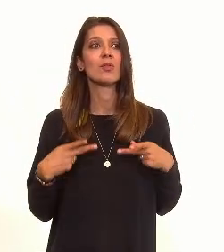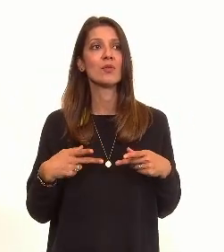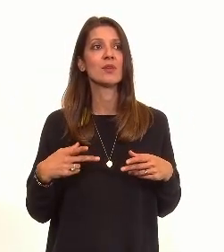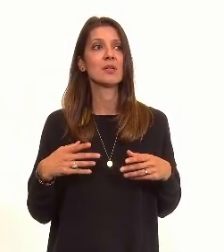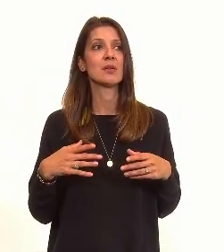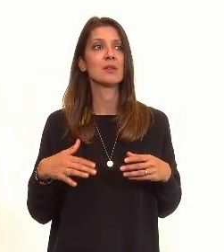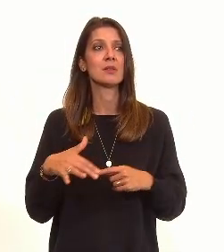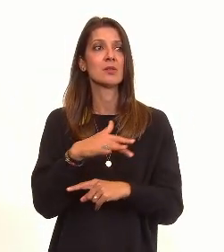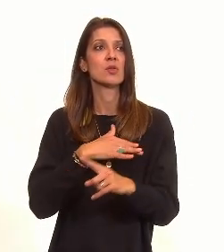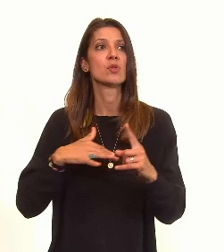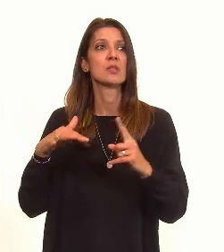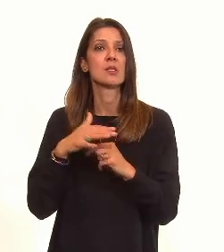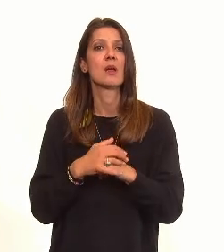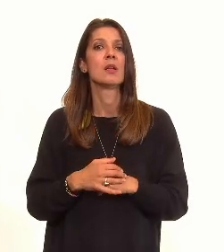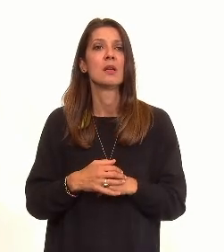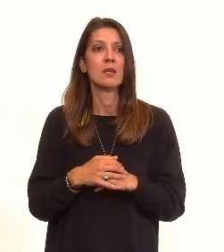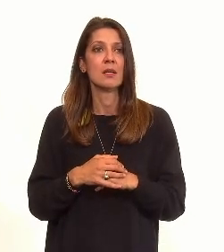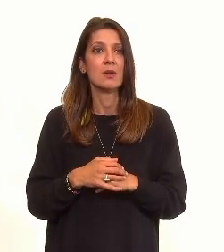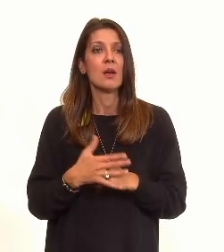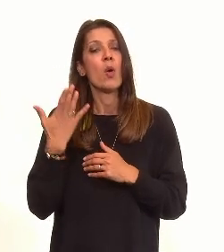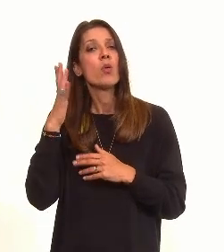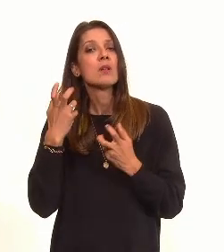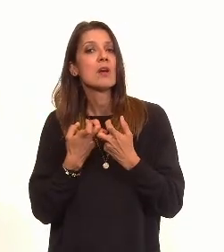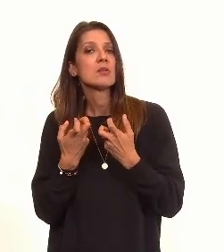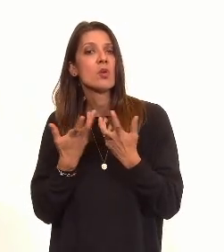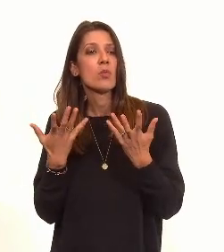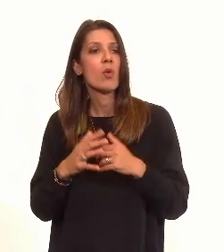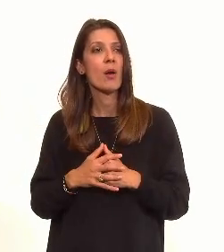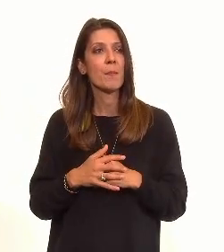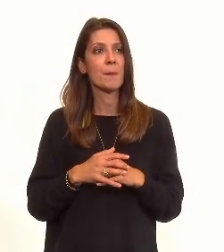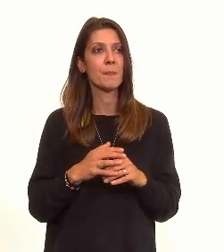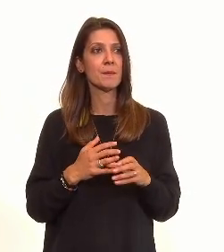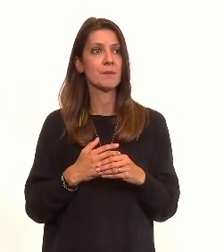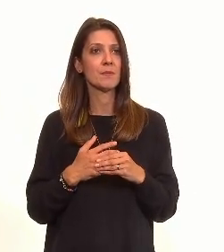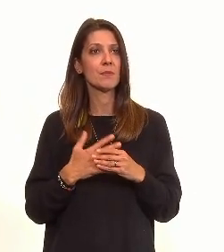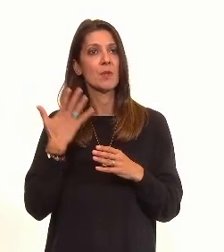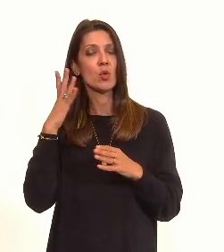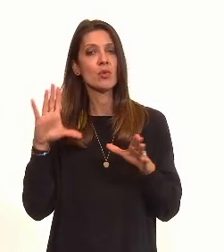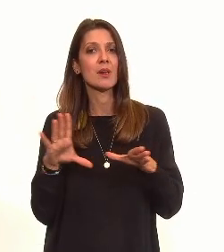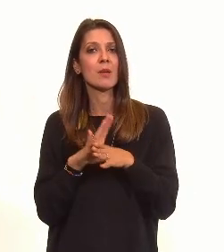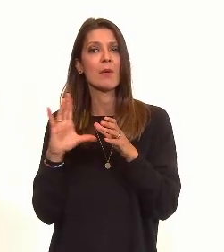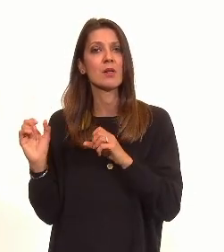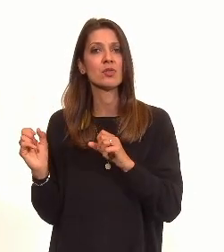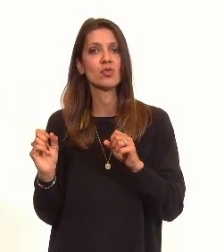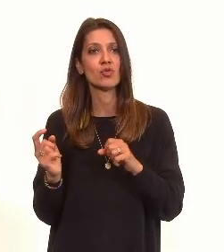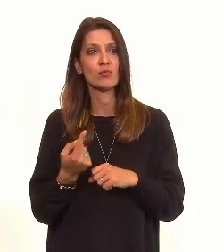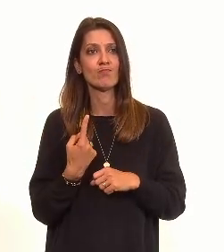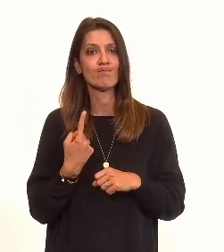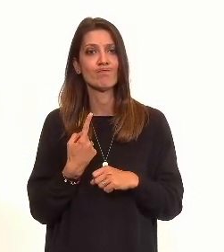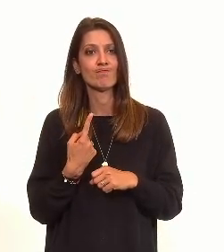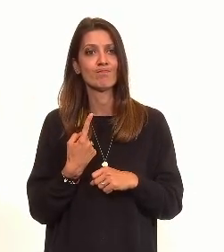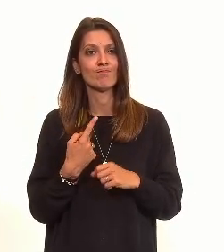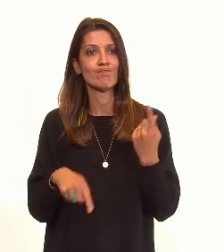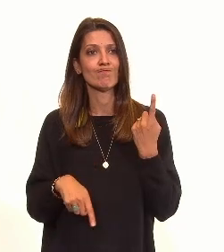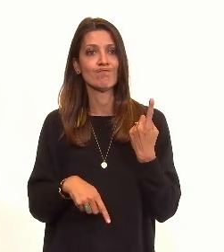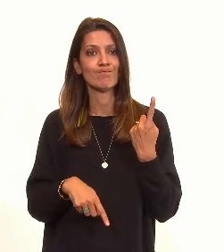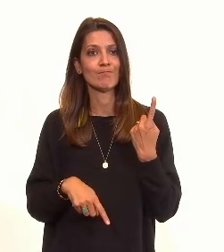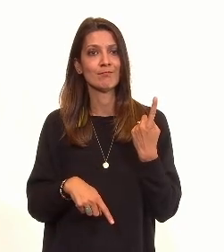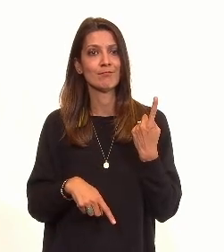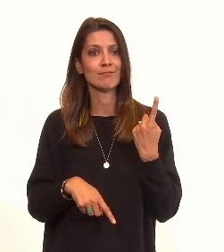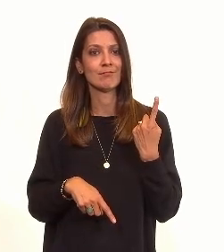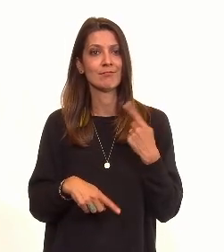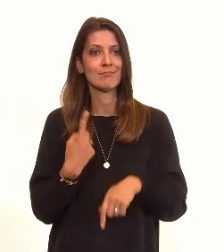participation. Et on voit effectivement, le jeu s'appelle Maxime Citoyen Accompagné. C'est qui Maxime en fait? Maxime, c'est le personnage